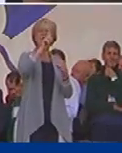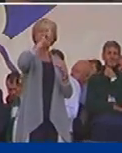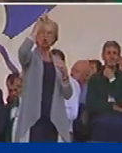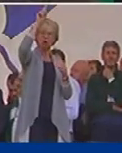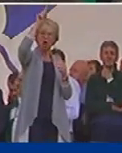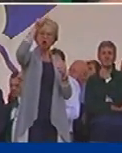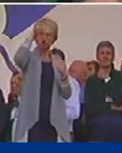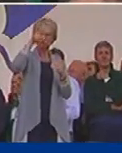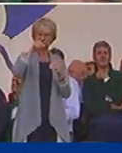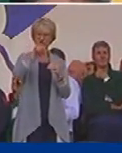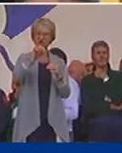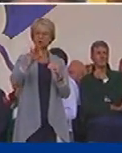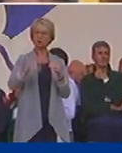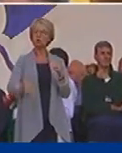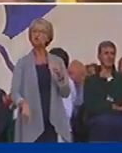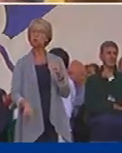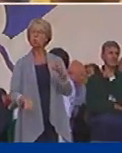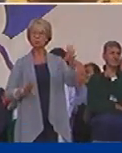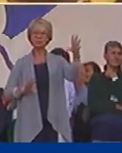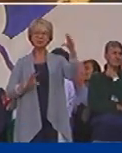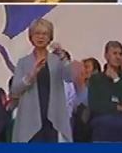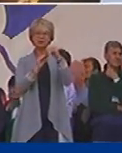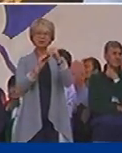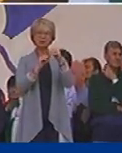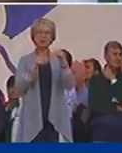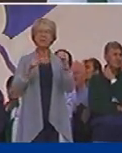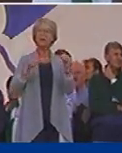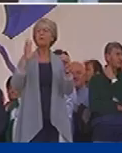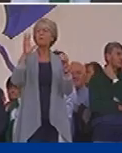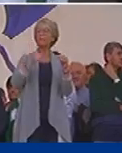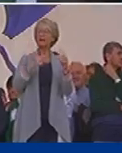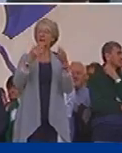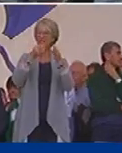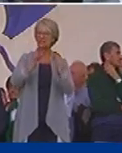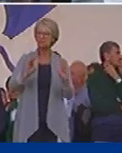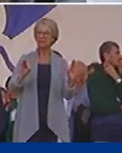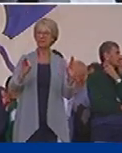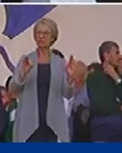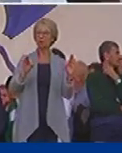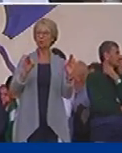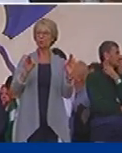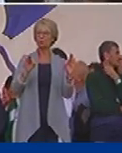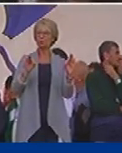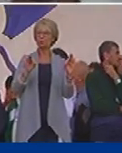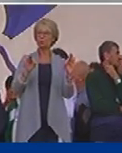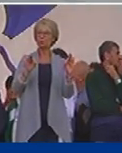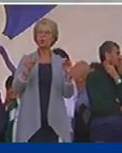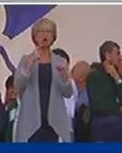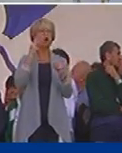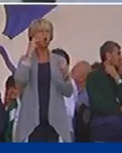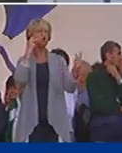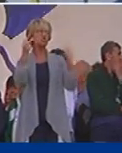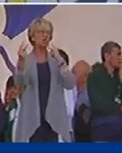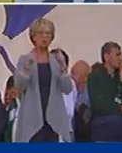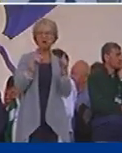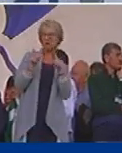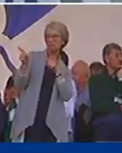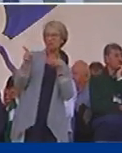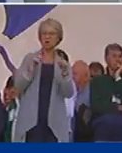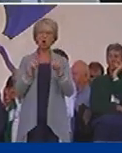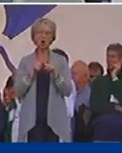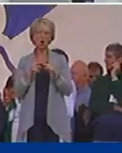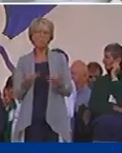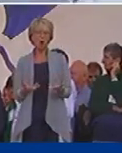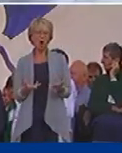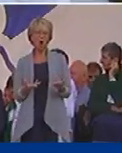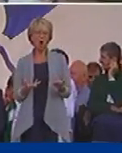e del sud, che premiano il merito, che si rispettano, che non si guardano in cagnesco come oggi,